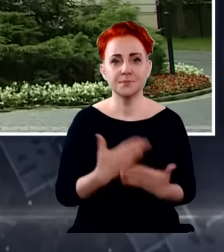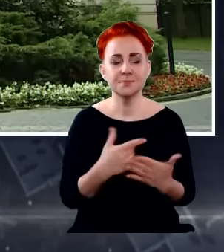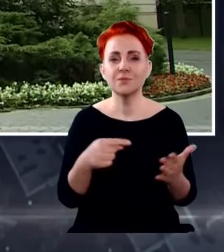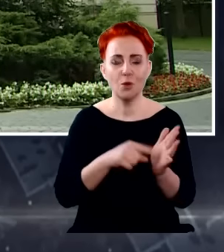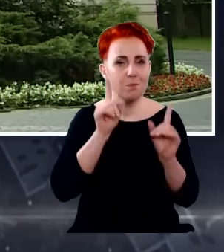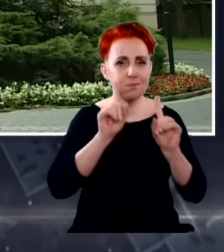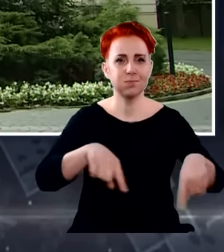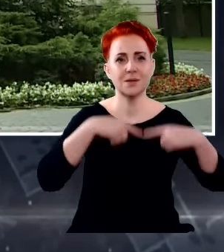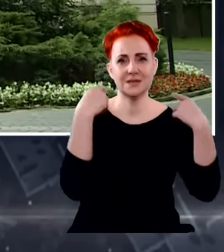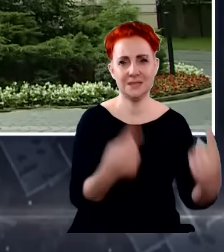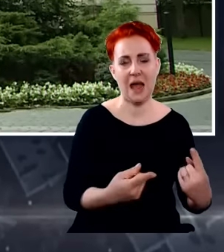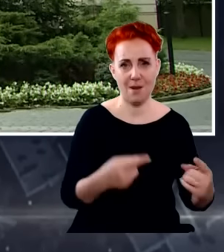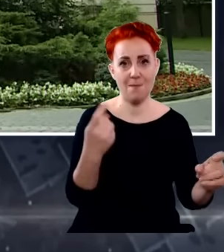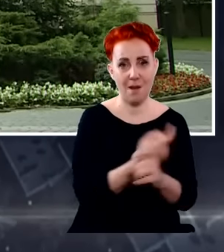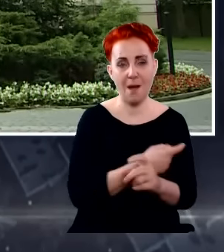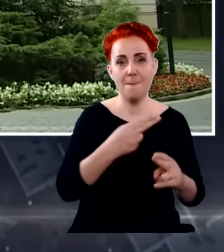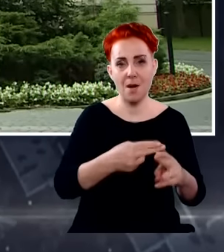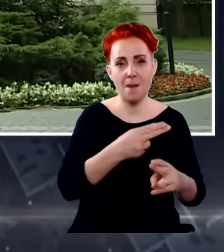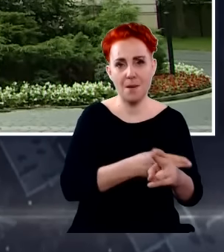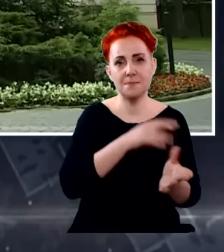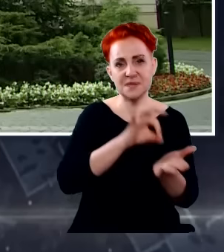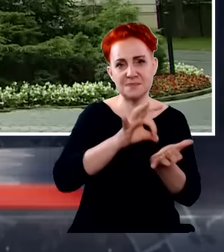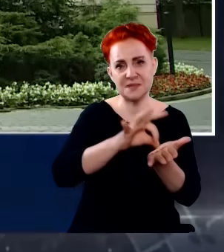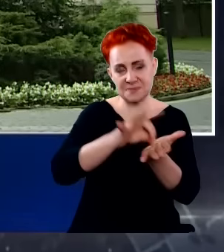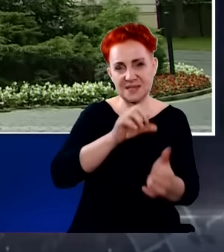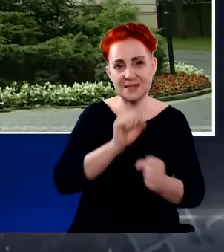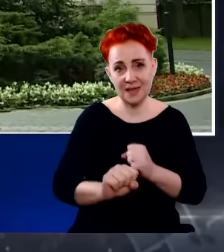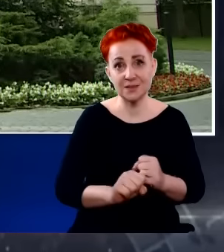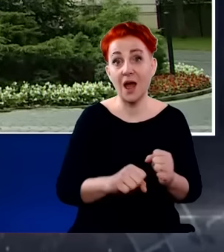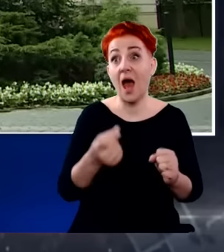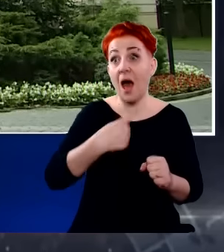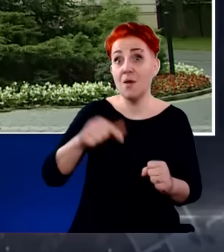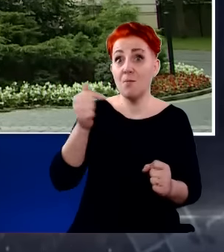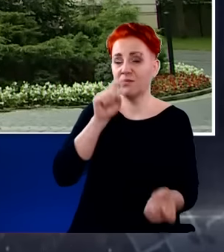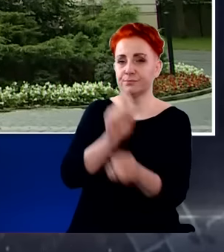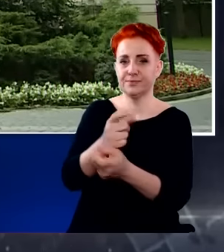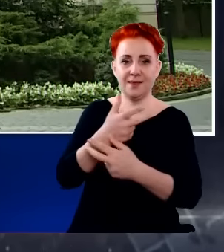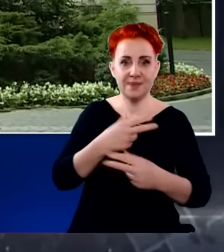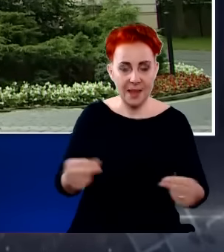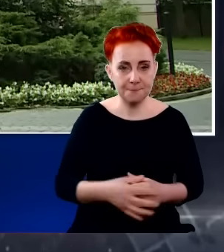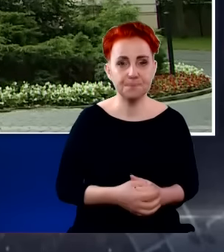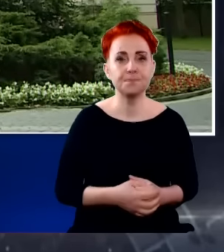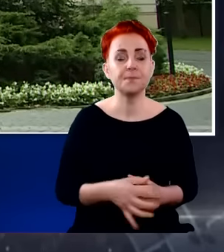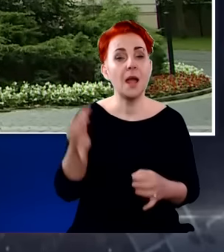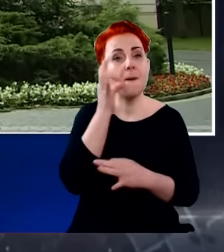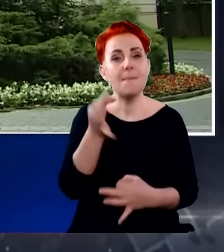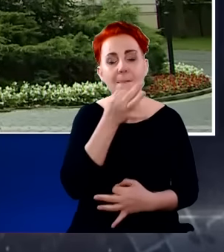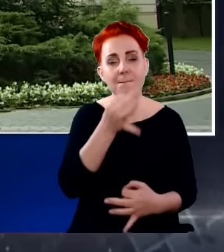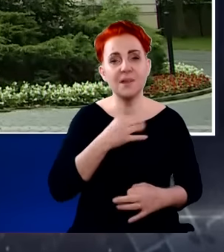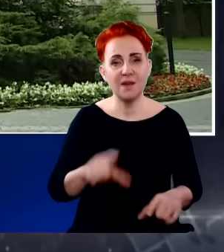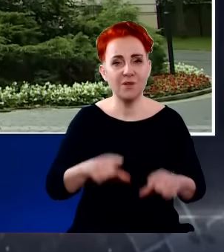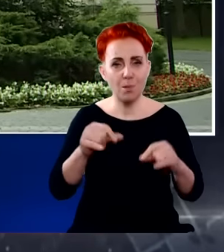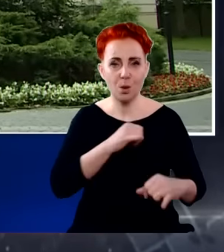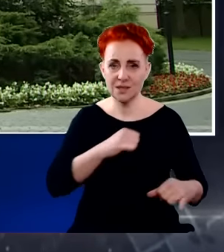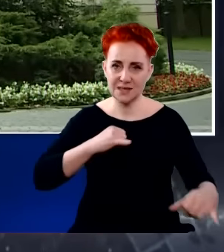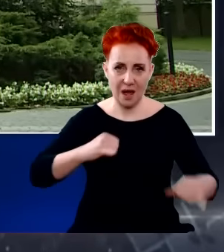stanu, powolny, ale systematyczny zamach stanu i my musimy powiedzieć temu nie. Panie pyta o wybory samorządowe. Oczywiście, że one są